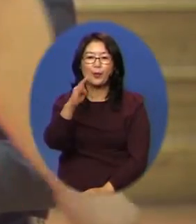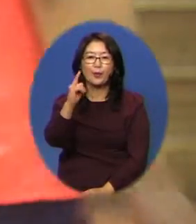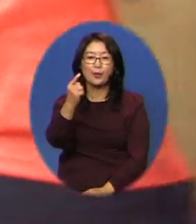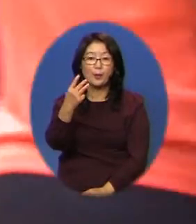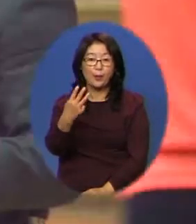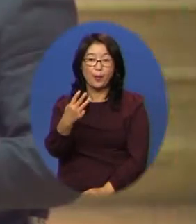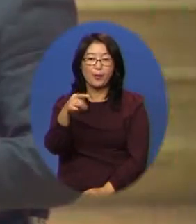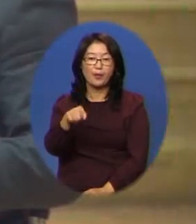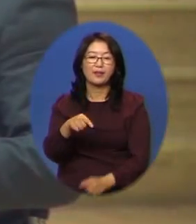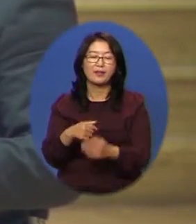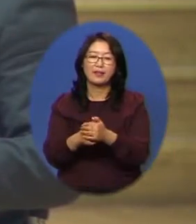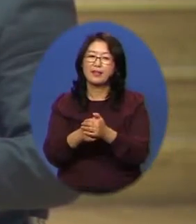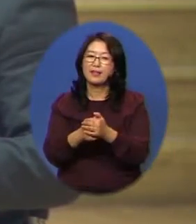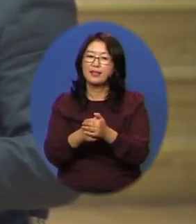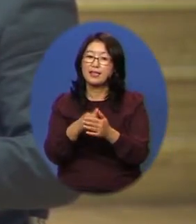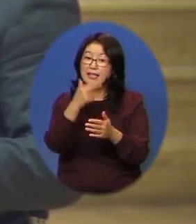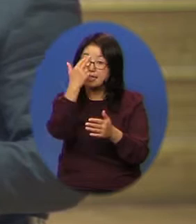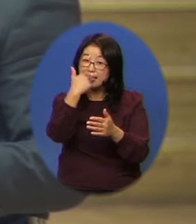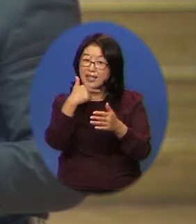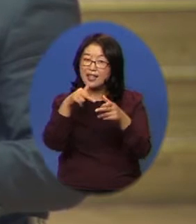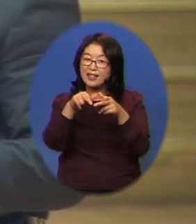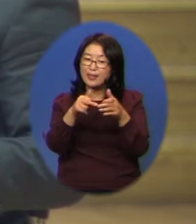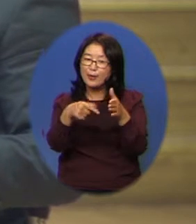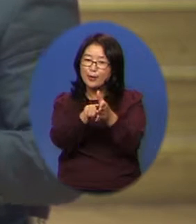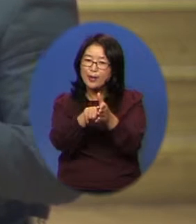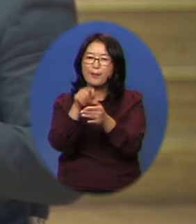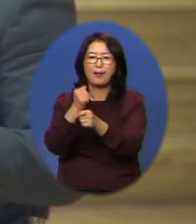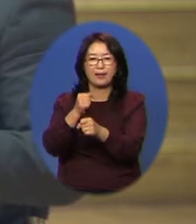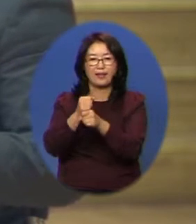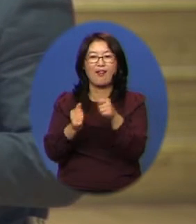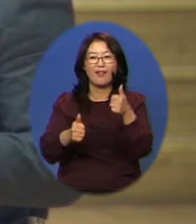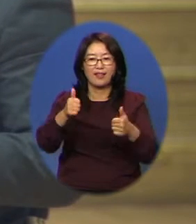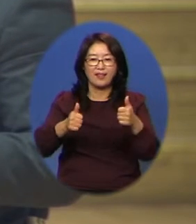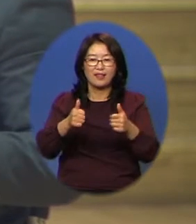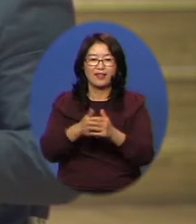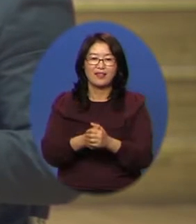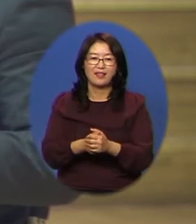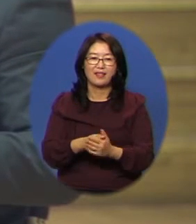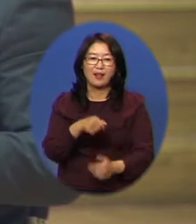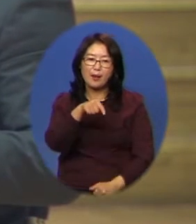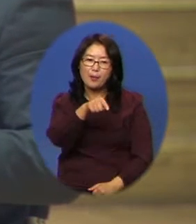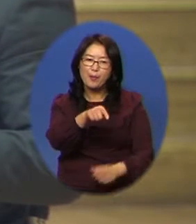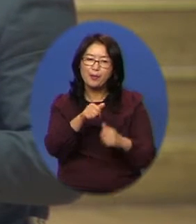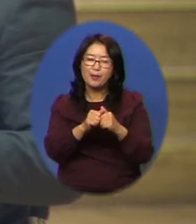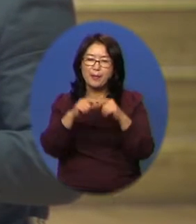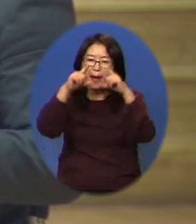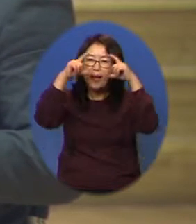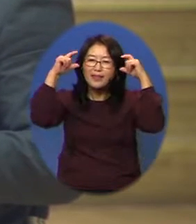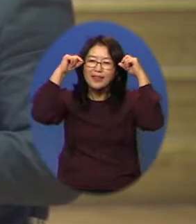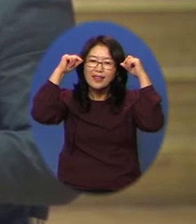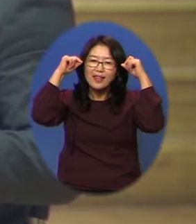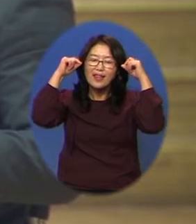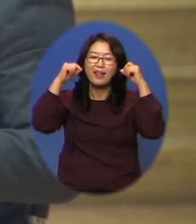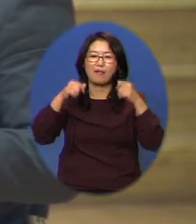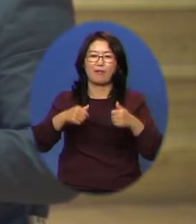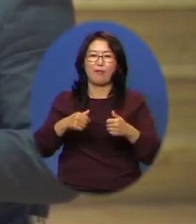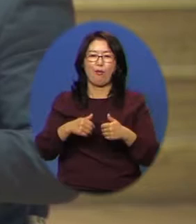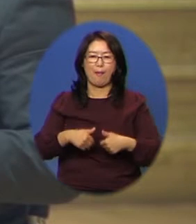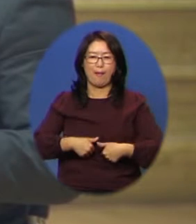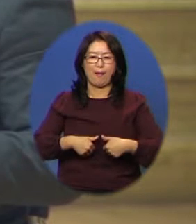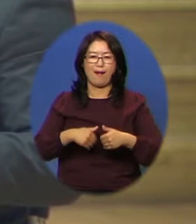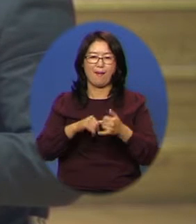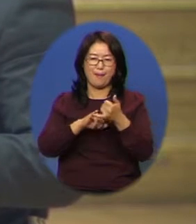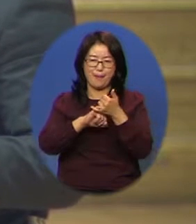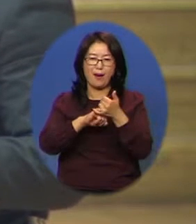경기는 시각장애인들을 위해 고안되었다고 하는데요. 반드시 안대 및 보호장구를 착용하고